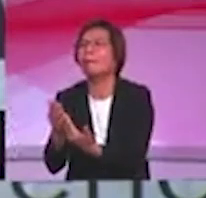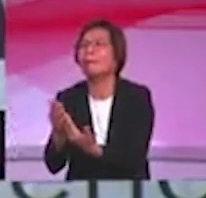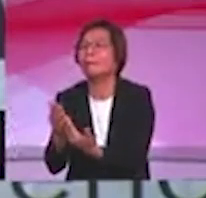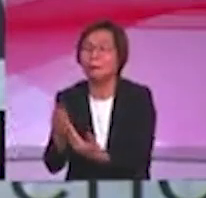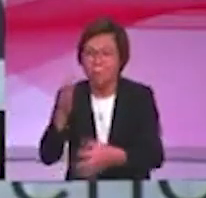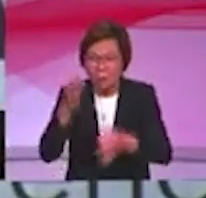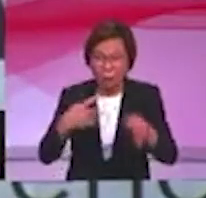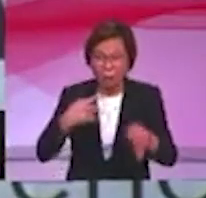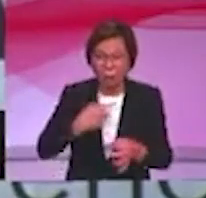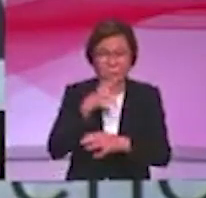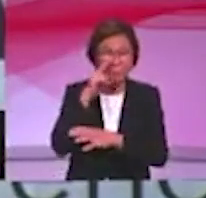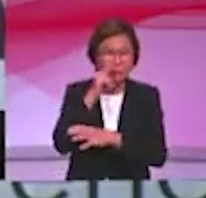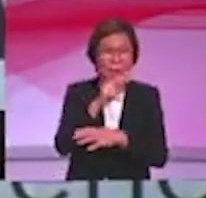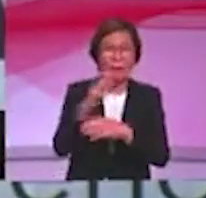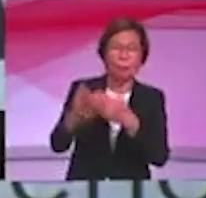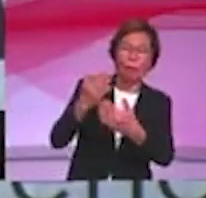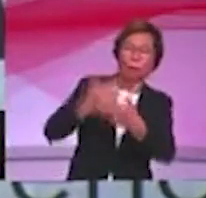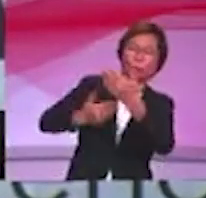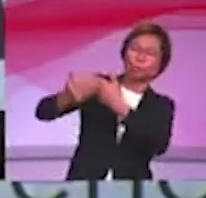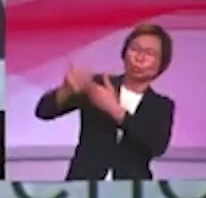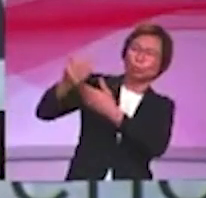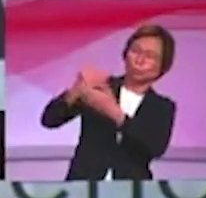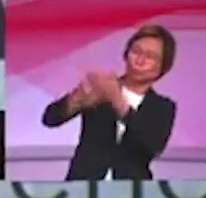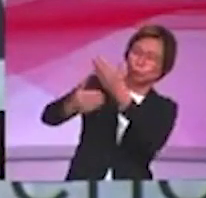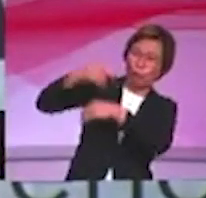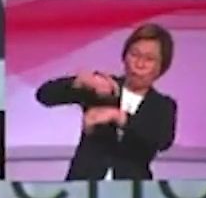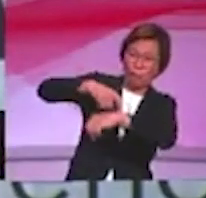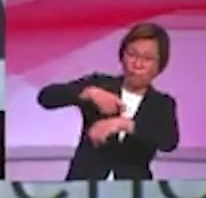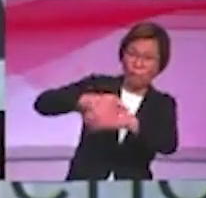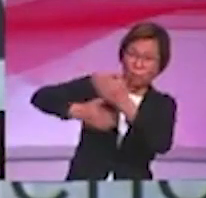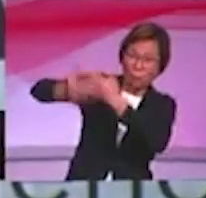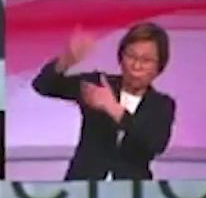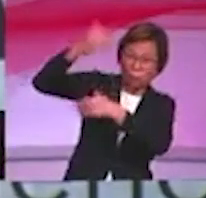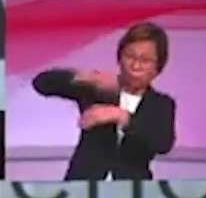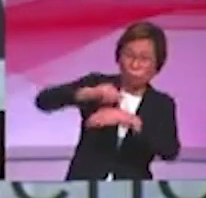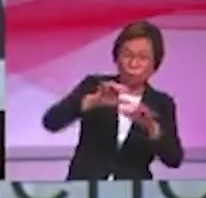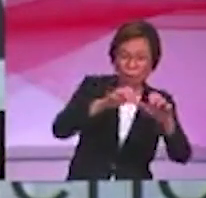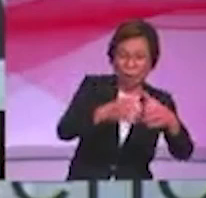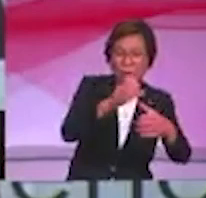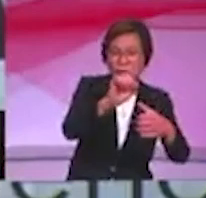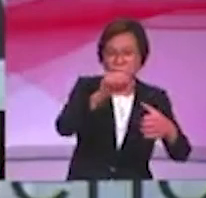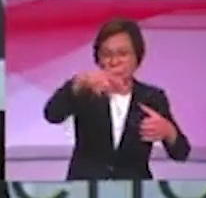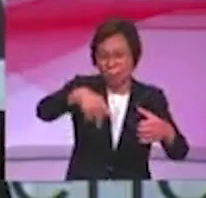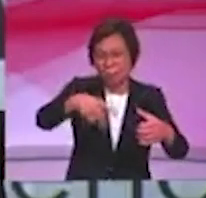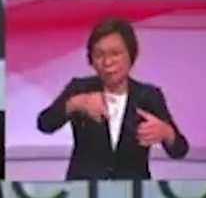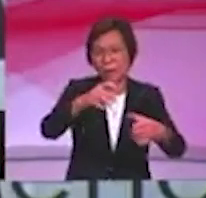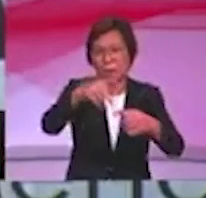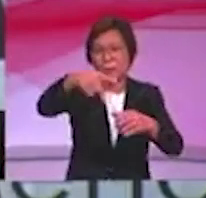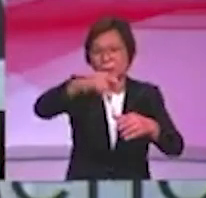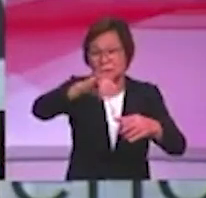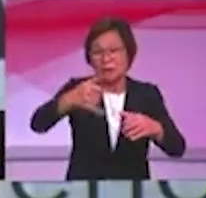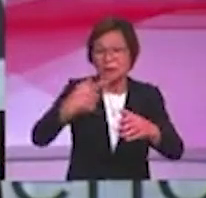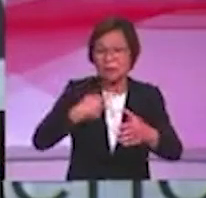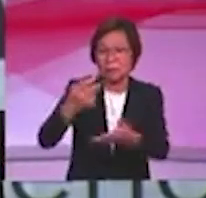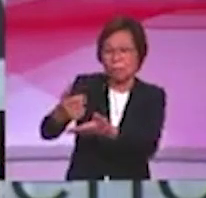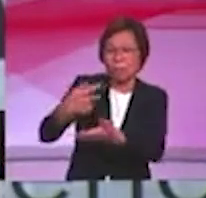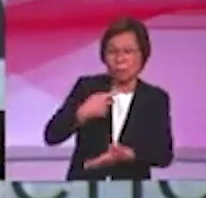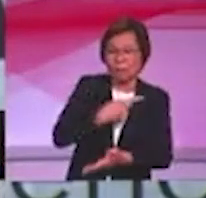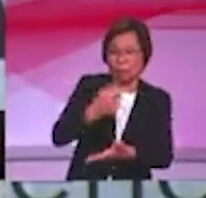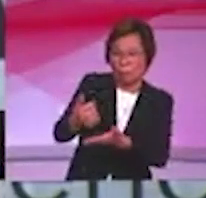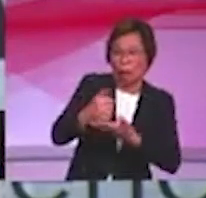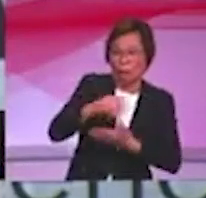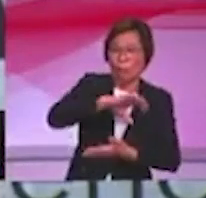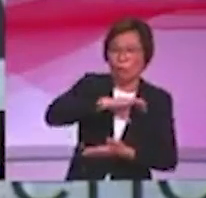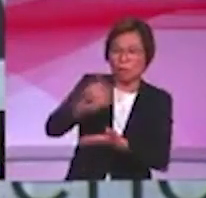juga lihat kembali dulu dari semasa kluster Seri Petaling, kita dapat bantuan daripada pihak